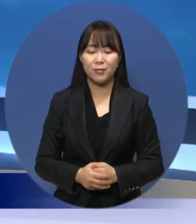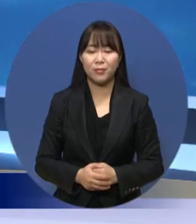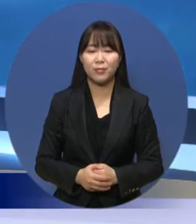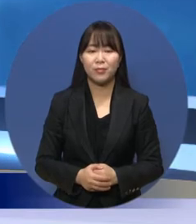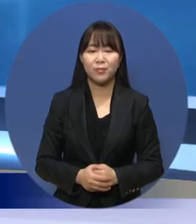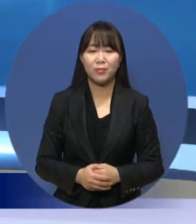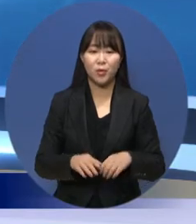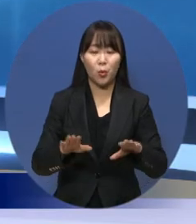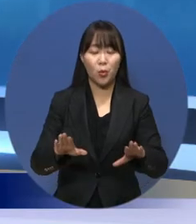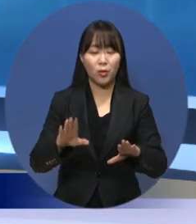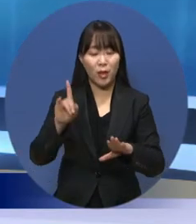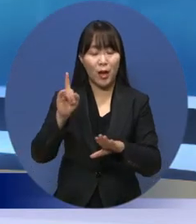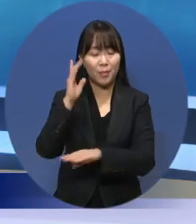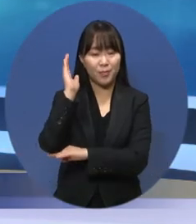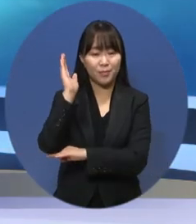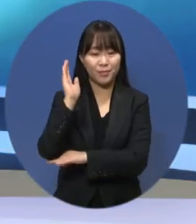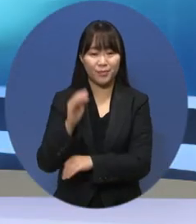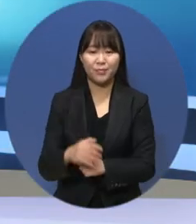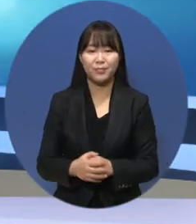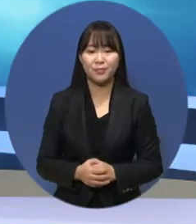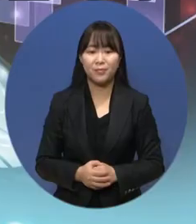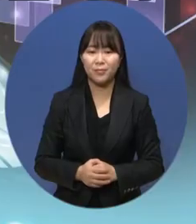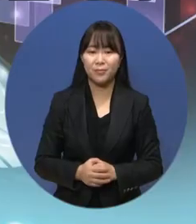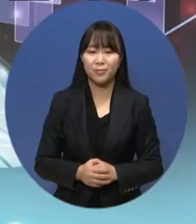이어서 오늘도 한 맛 입니다